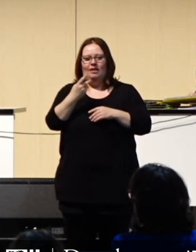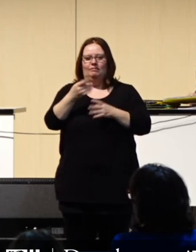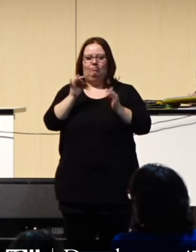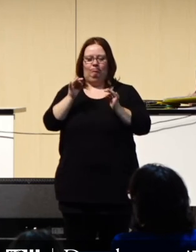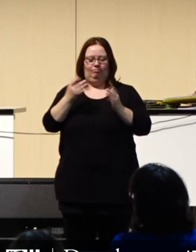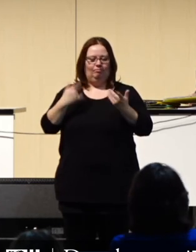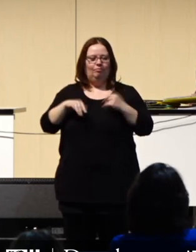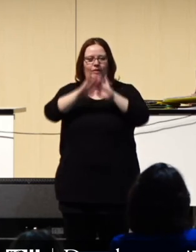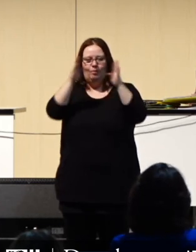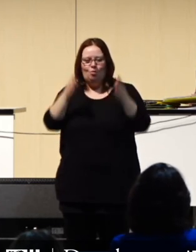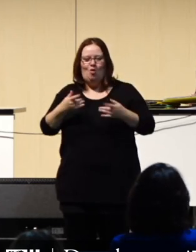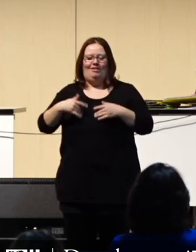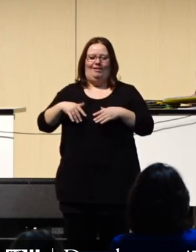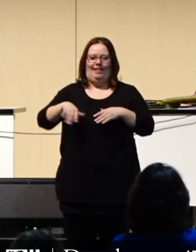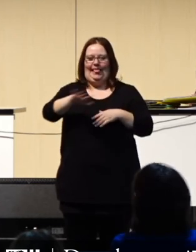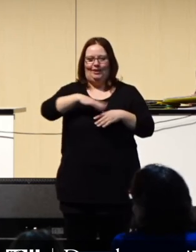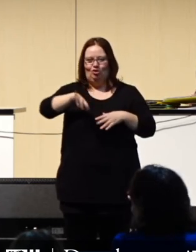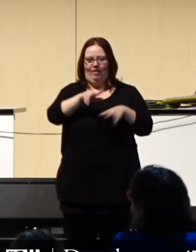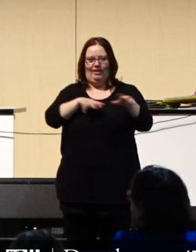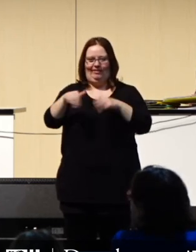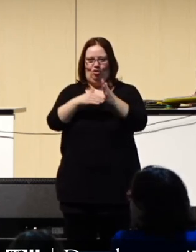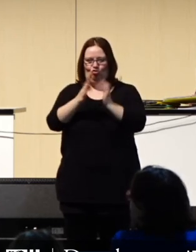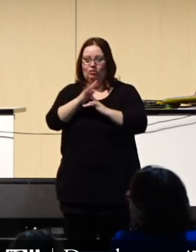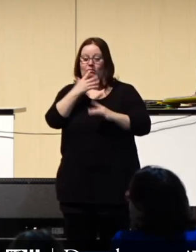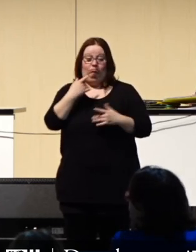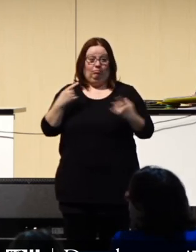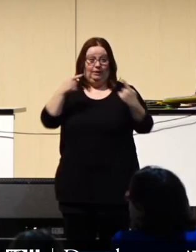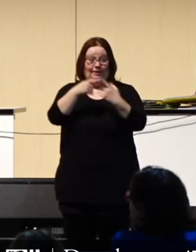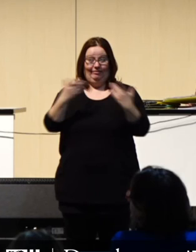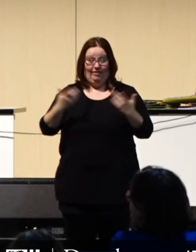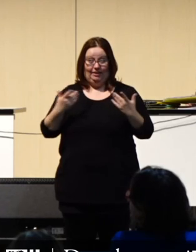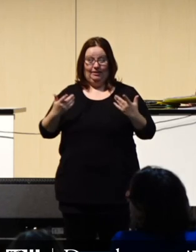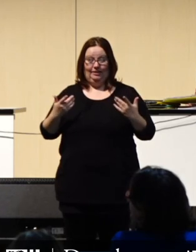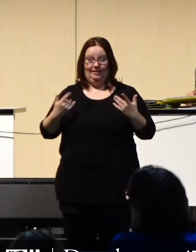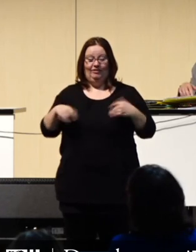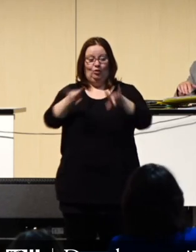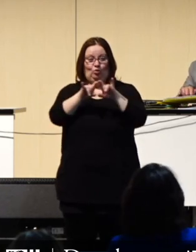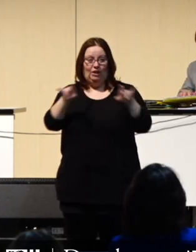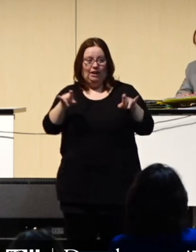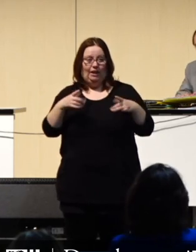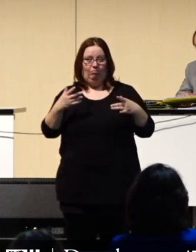Gebäude, Liegenschaften oder Infrastrukturen beabsichtigen Sie? Welchen Unternehmen